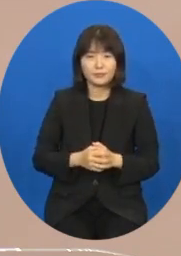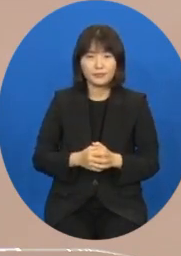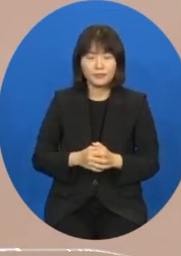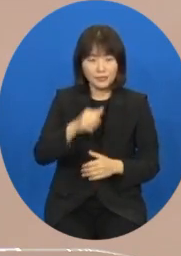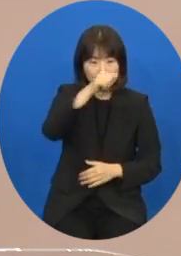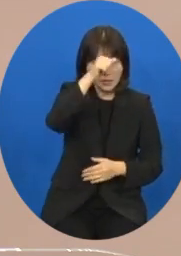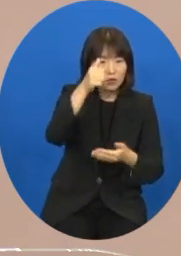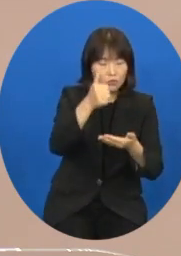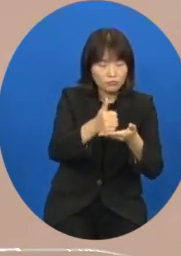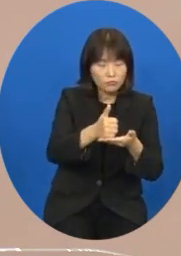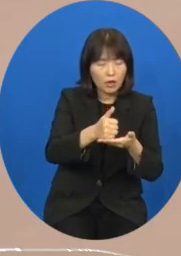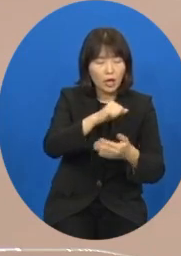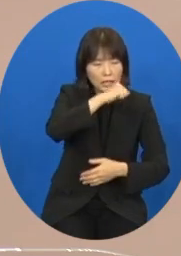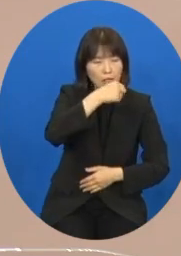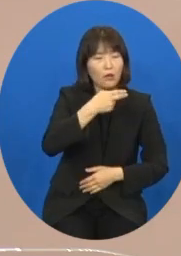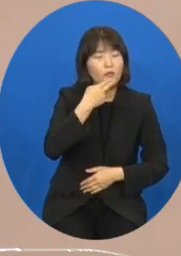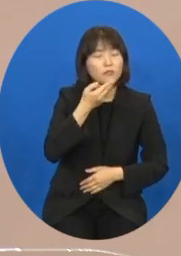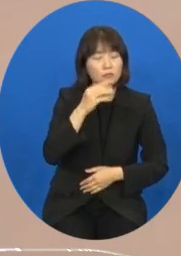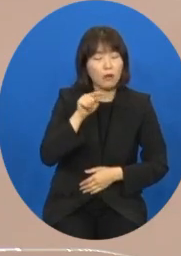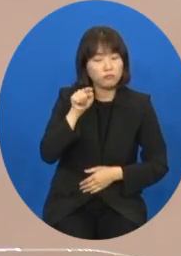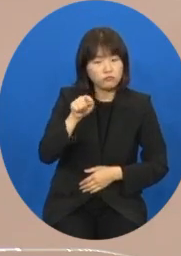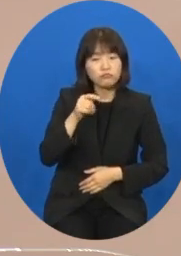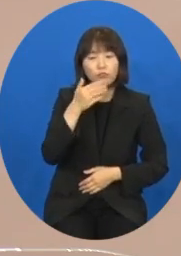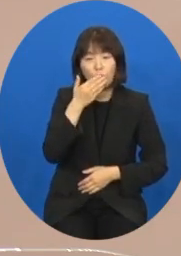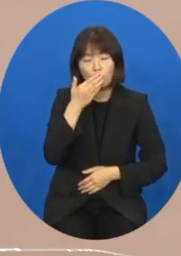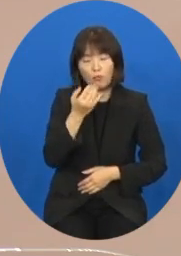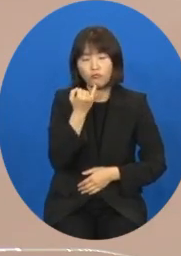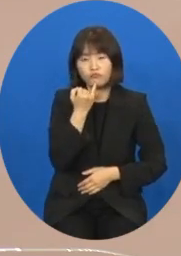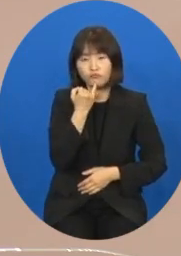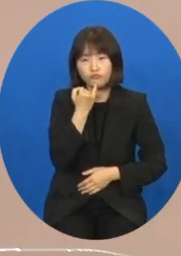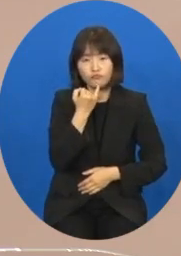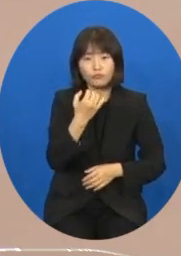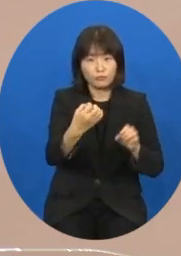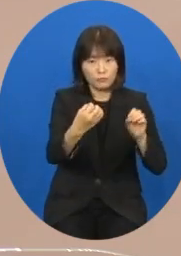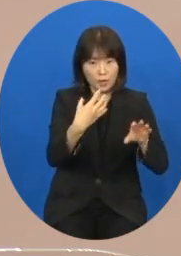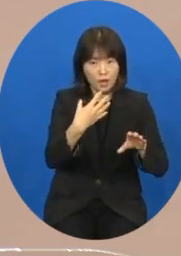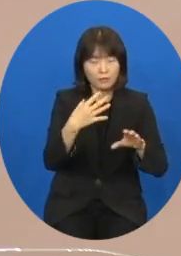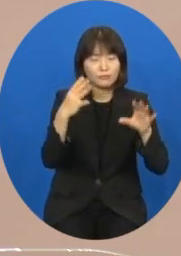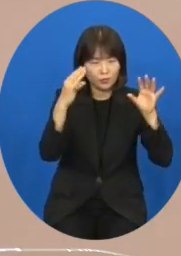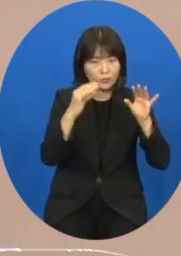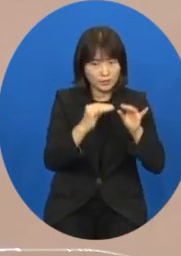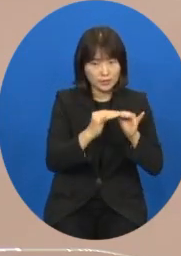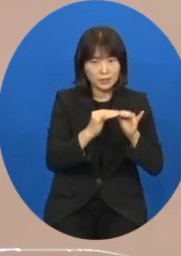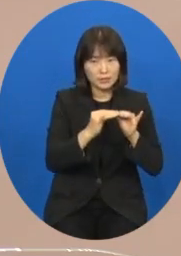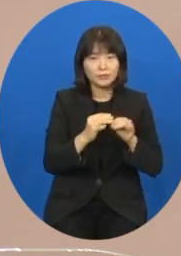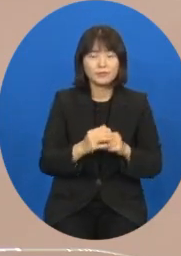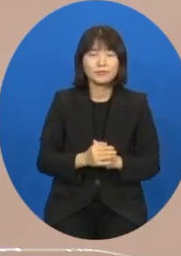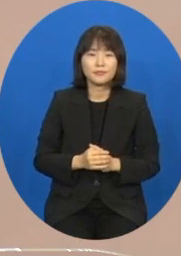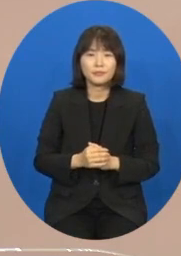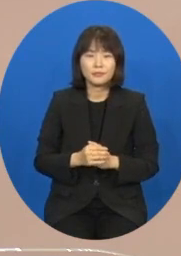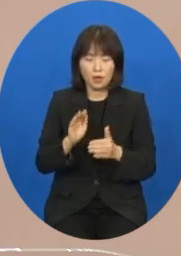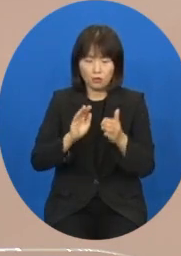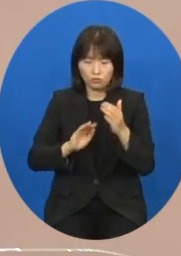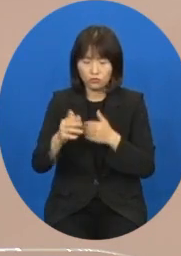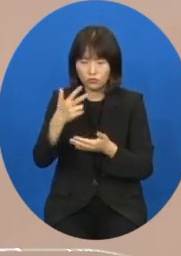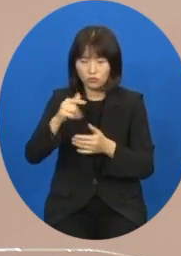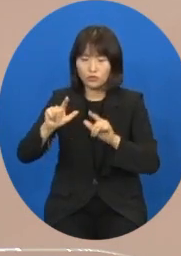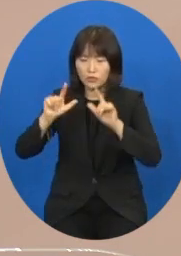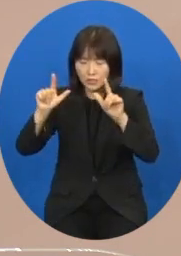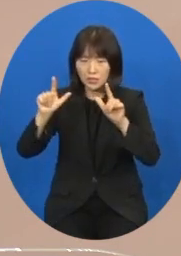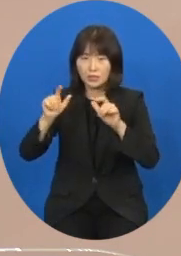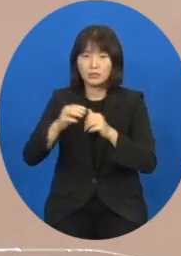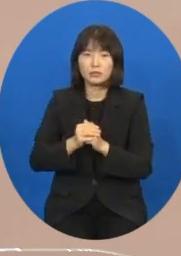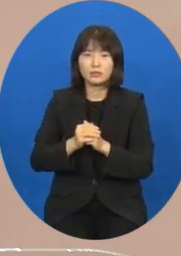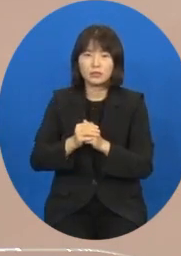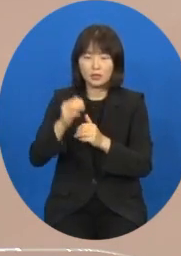예산은 없는 거지만 그건 할 수 있지 않겠느냐 그래서 동의가 되셨어요. 그래서 주일에 교우들에게 광고를